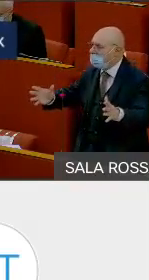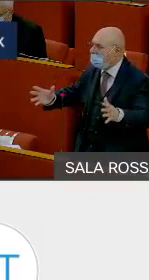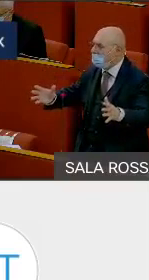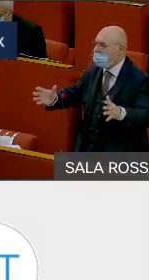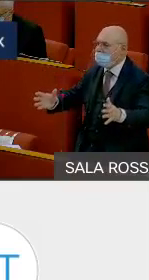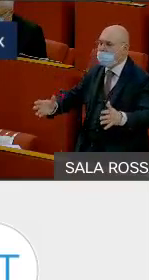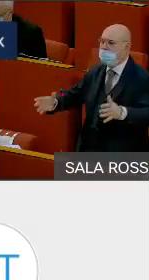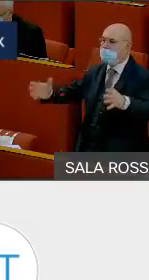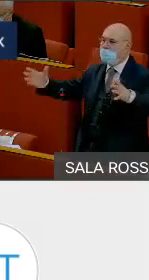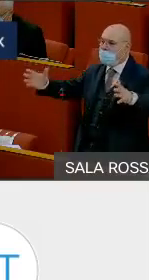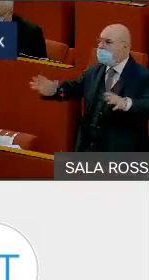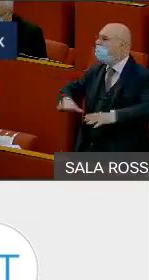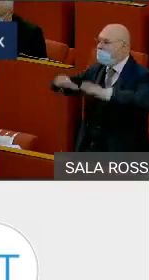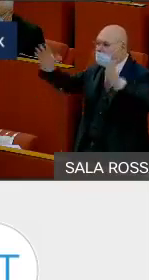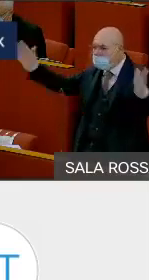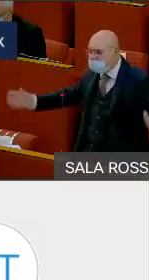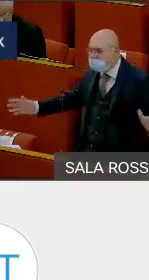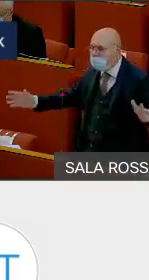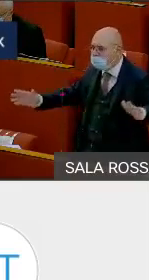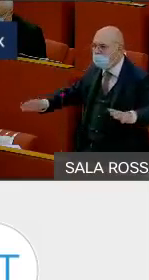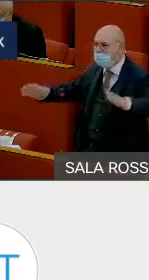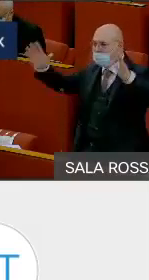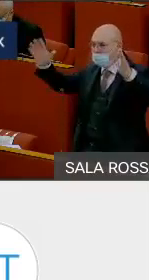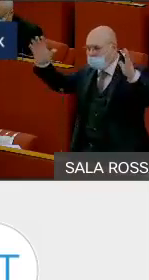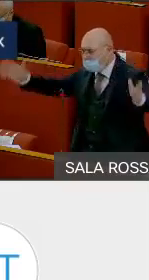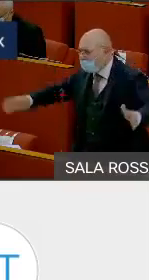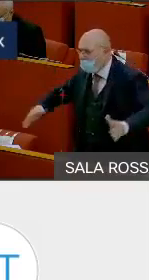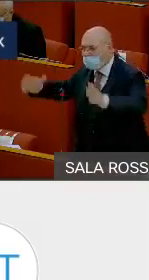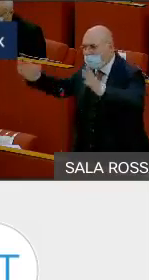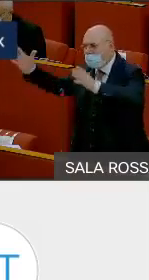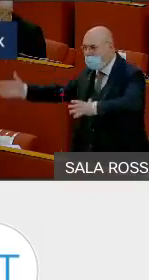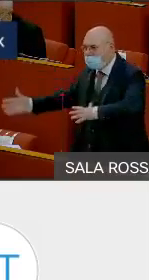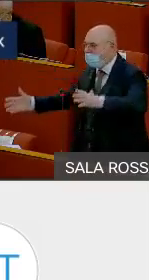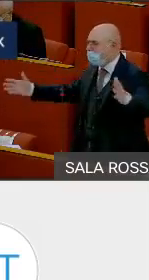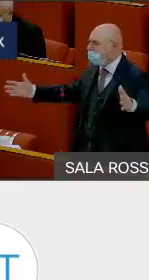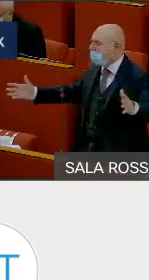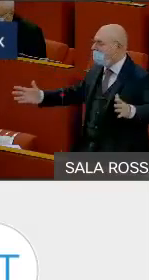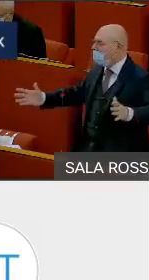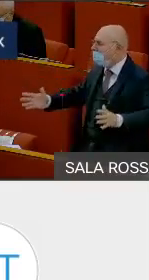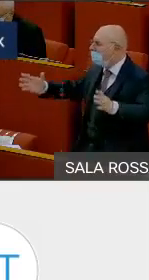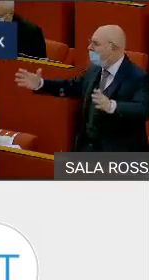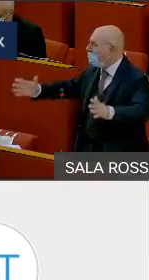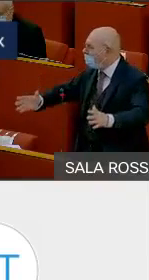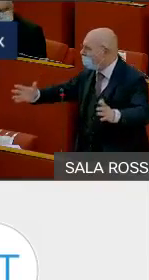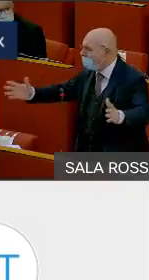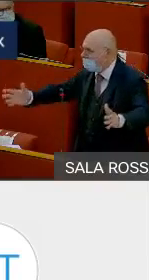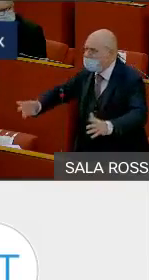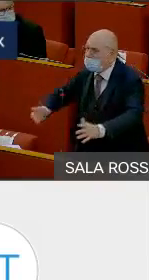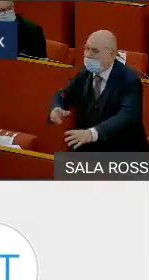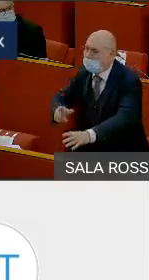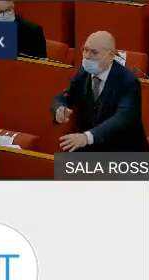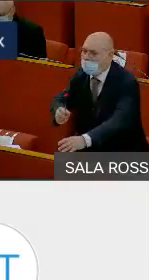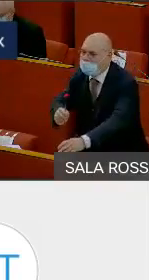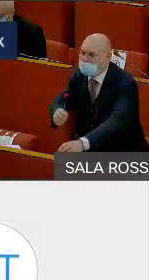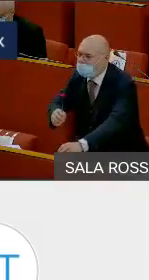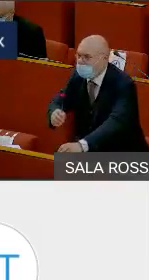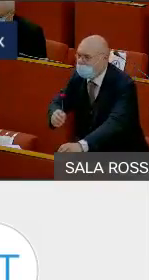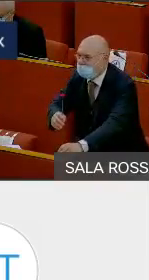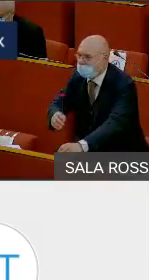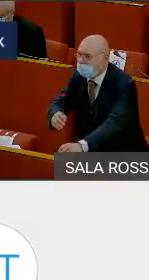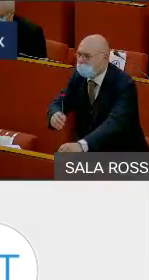queste indicazioni e diversi governi di sinistra o di centro destra hanno tutti quanti ha